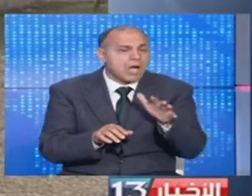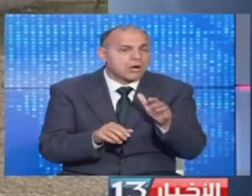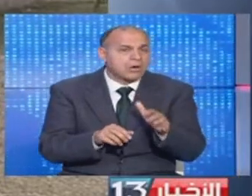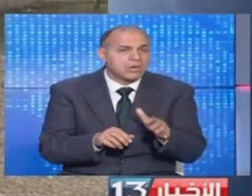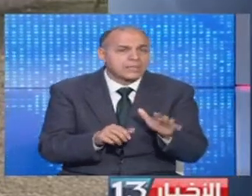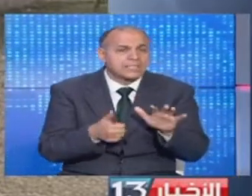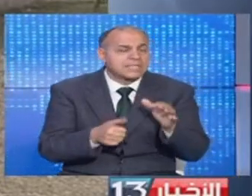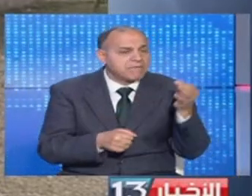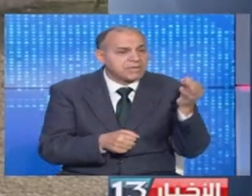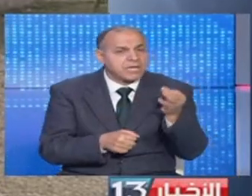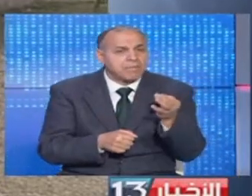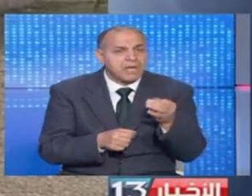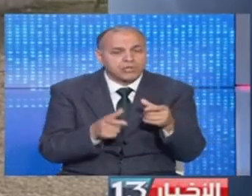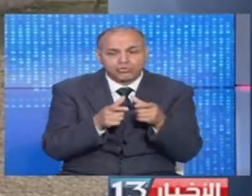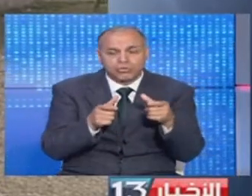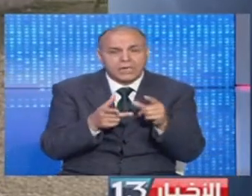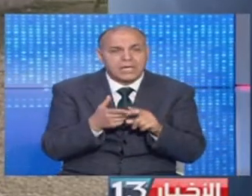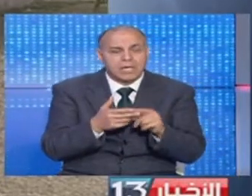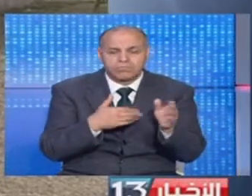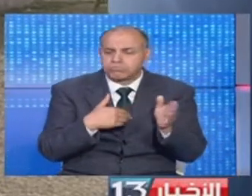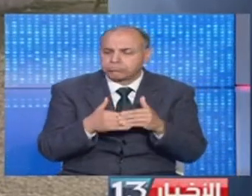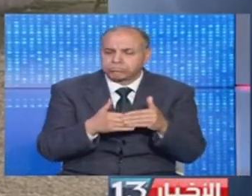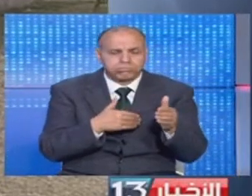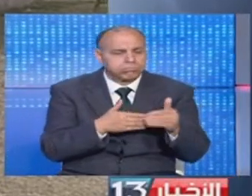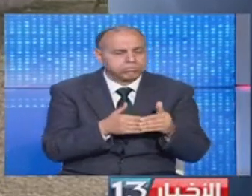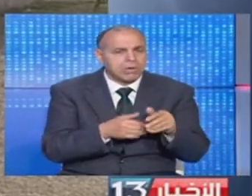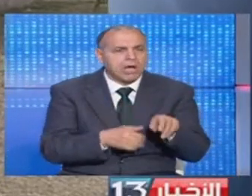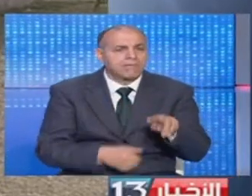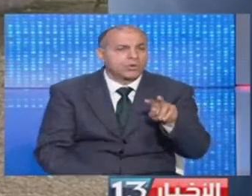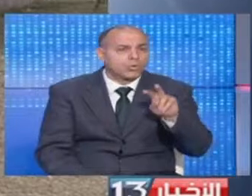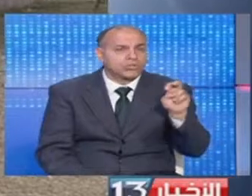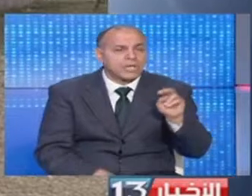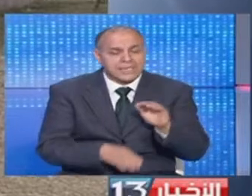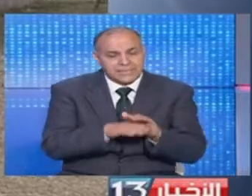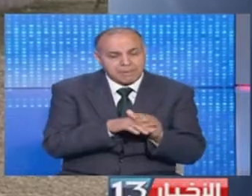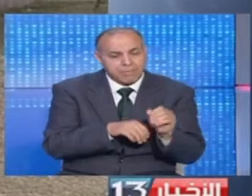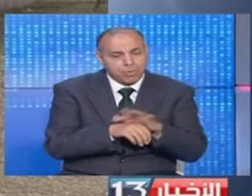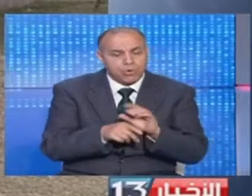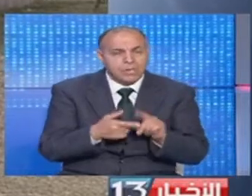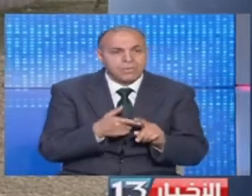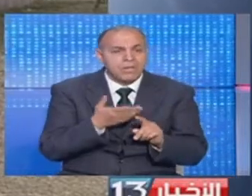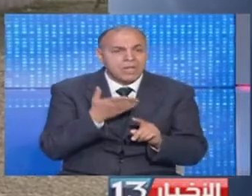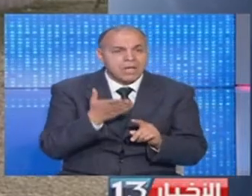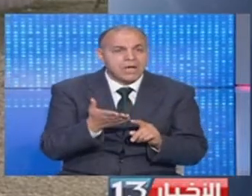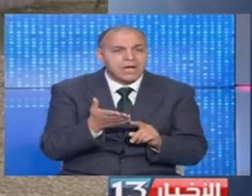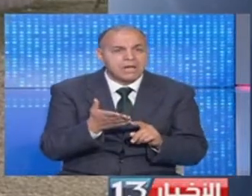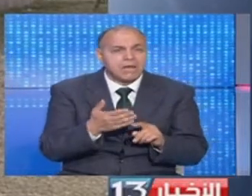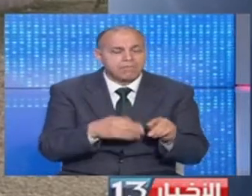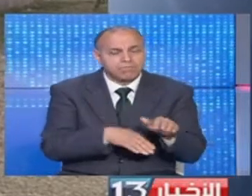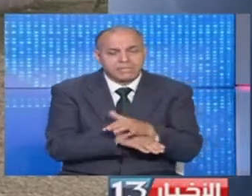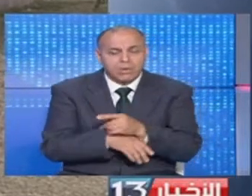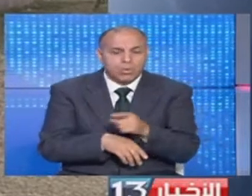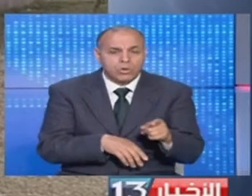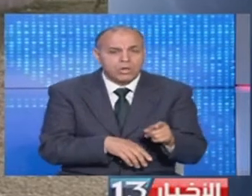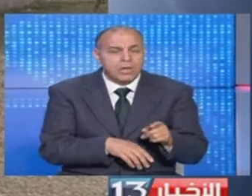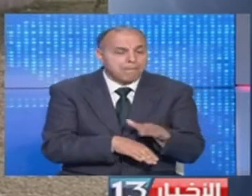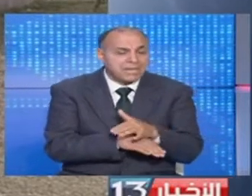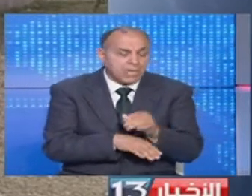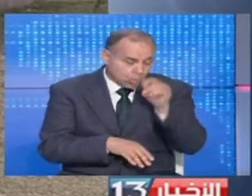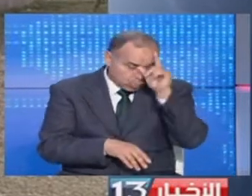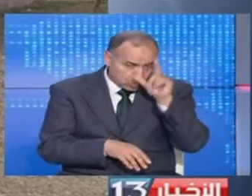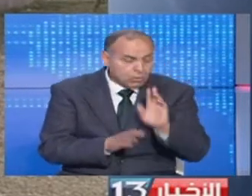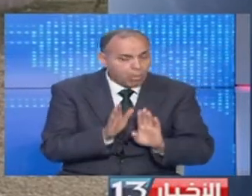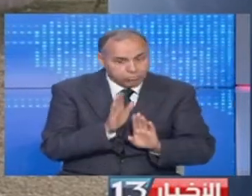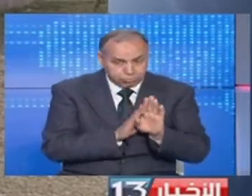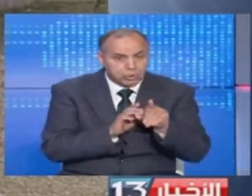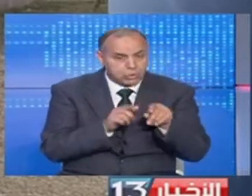سته بالمائه من المؤسسات اغلقت في الفين وعشرين جراء القرون وضمت حاله البطاله نسبه البطاله في تونس